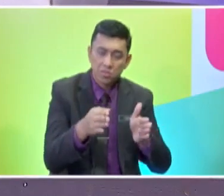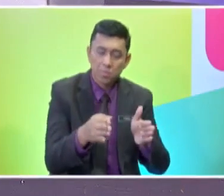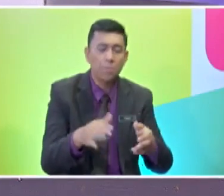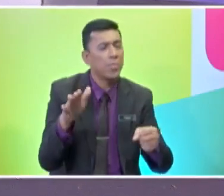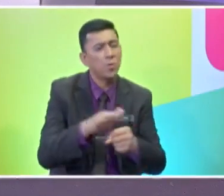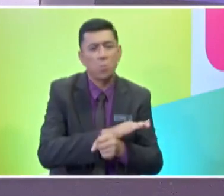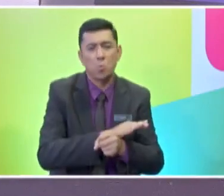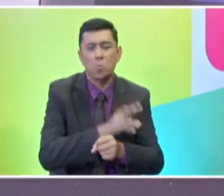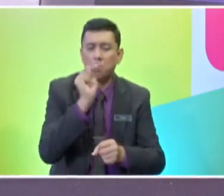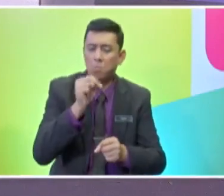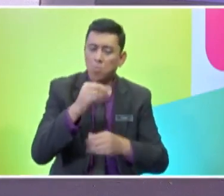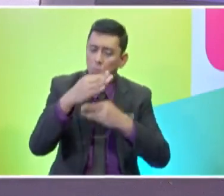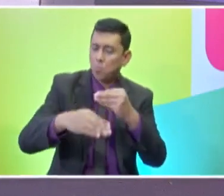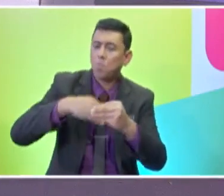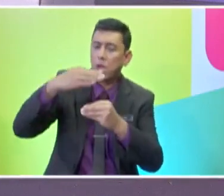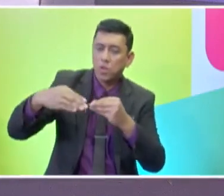penuh